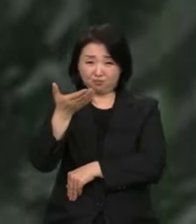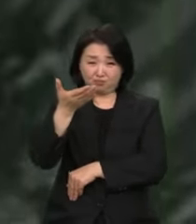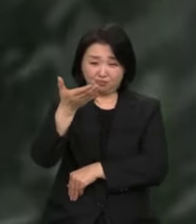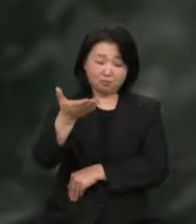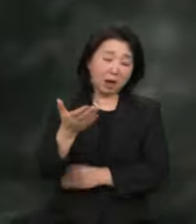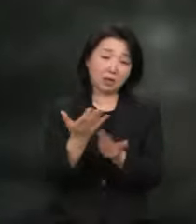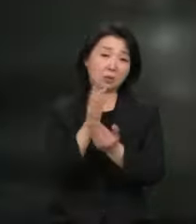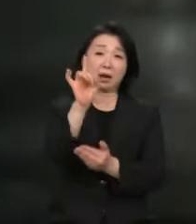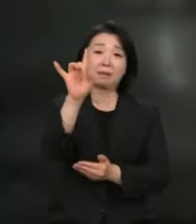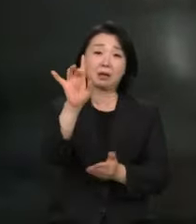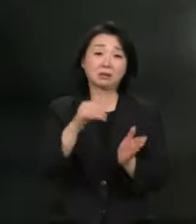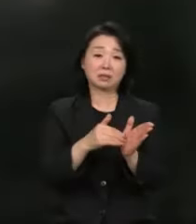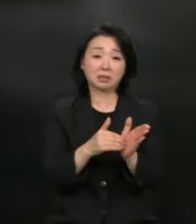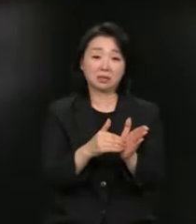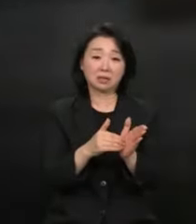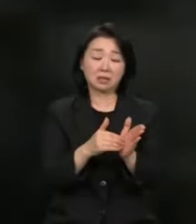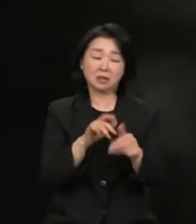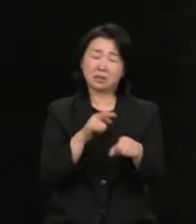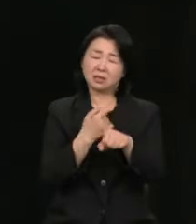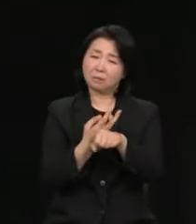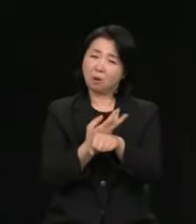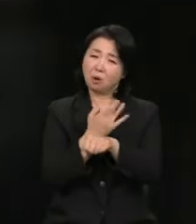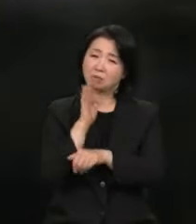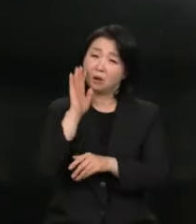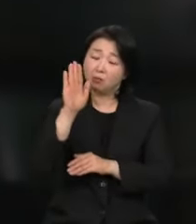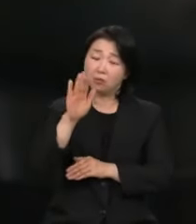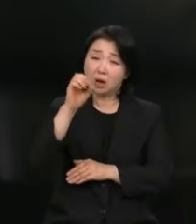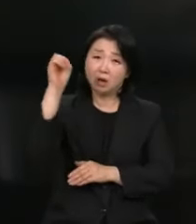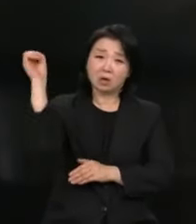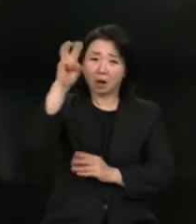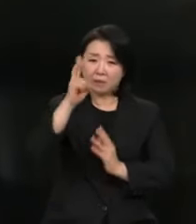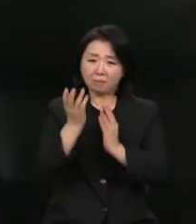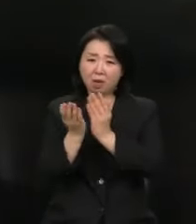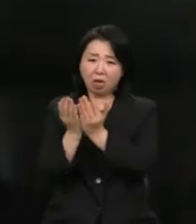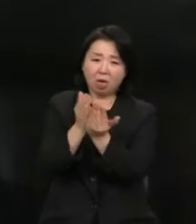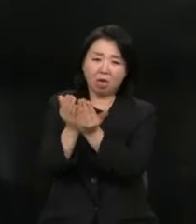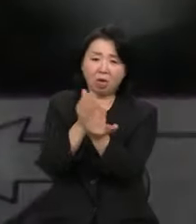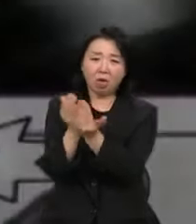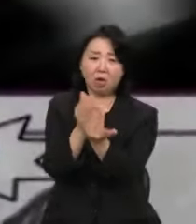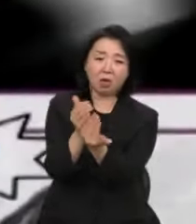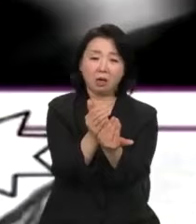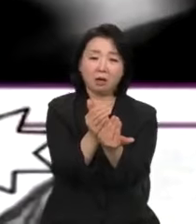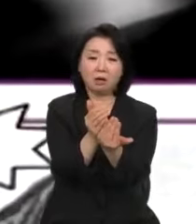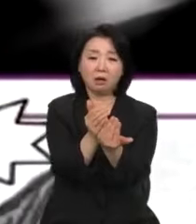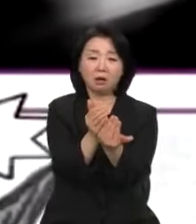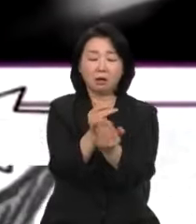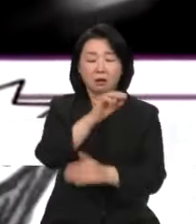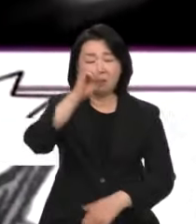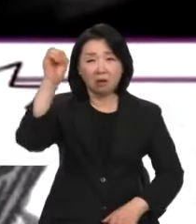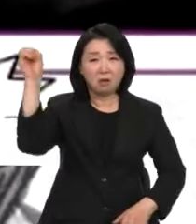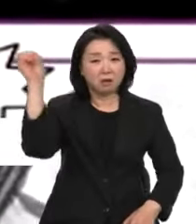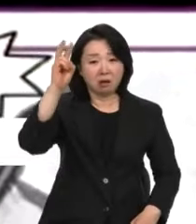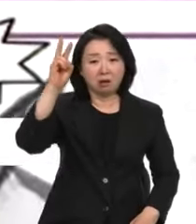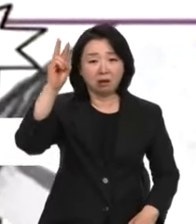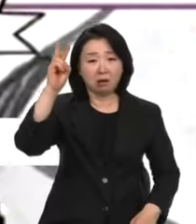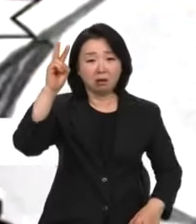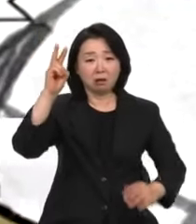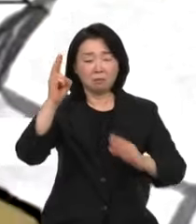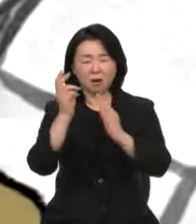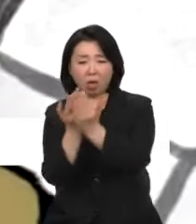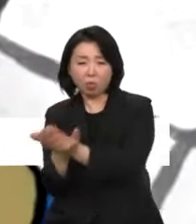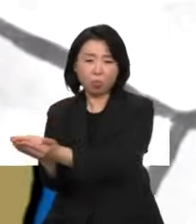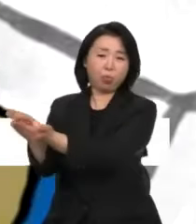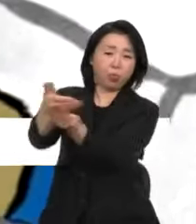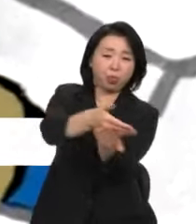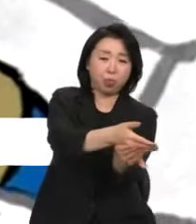유일했습니다. 몇 시간이나 지났을까 예고 없이 배가 균형을 잃었습니다. 근데 갑자기 배가 휙 돌면서